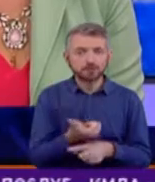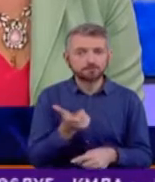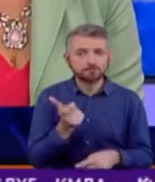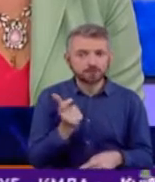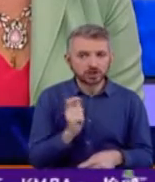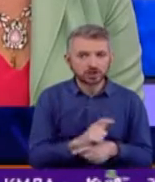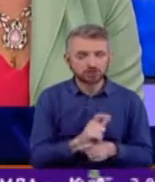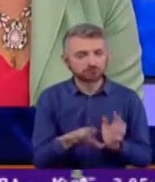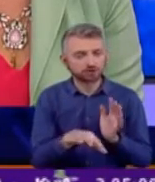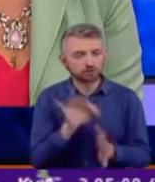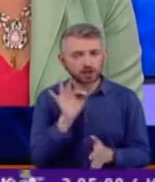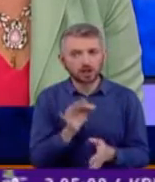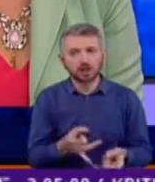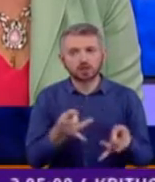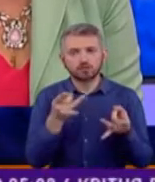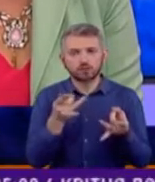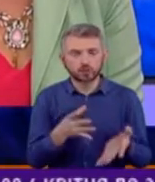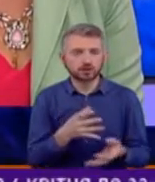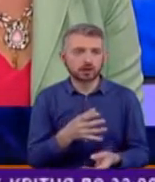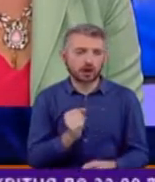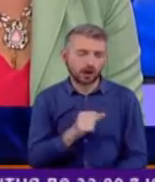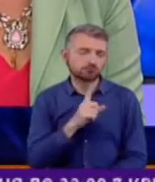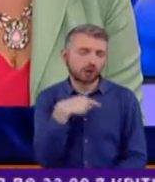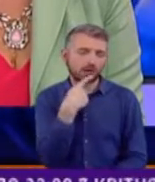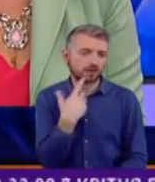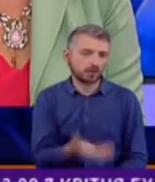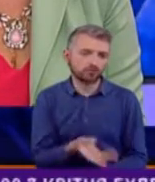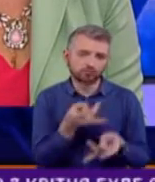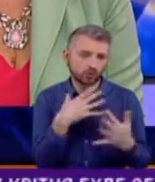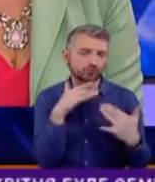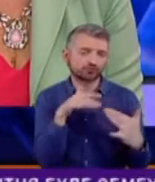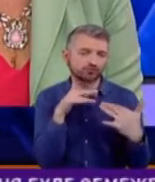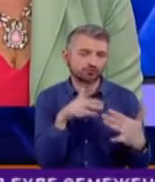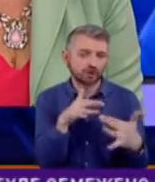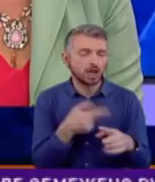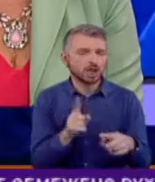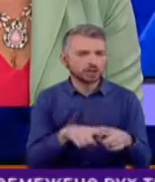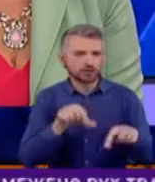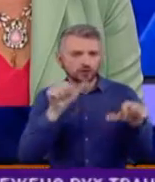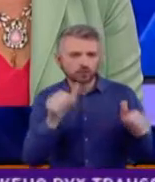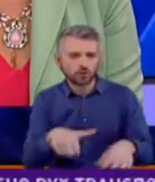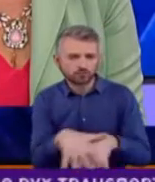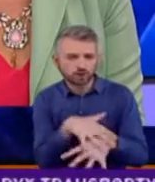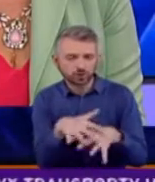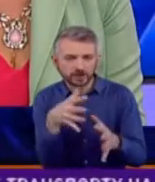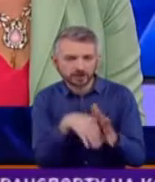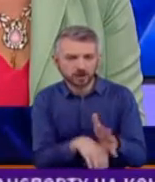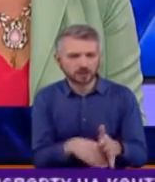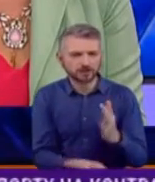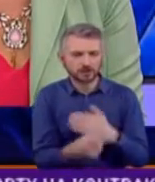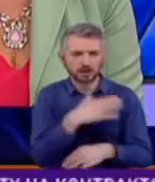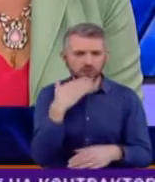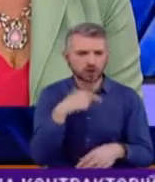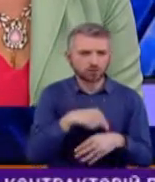більшість надає перевагу просто «а поговоріть». Да, це форма соціалізації. І тут виникає багато емоцій, ти відчуваєш себе дуже